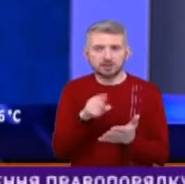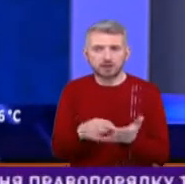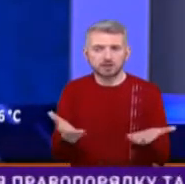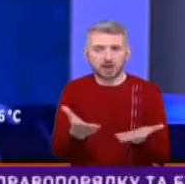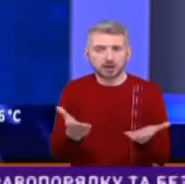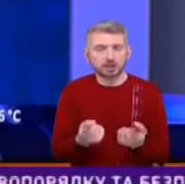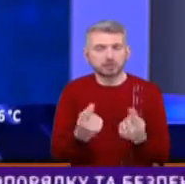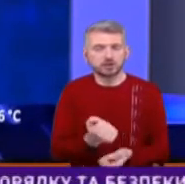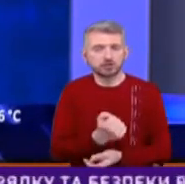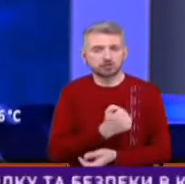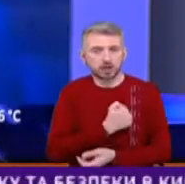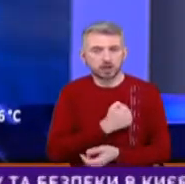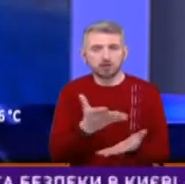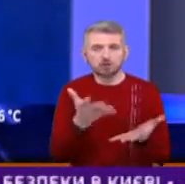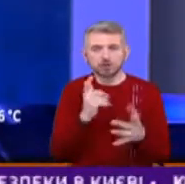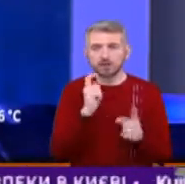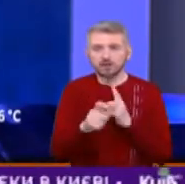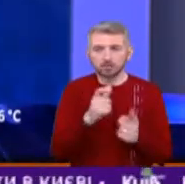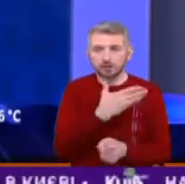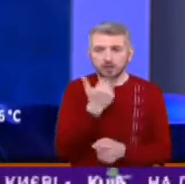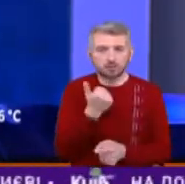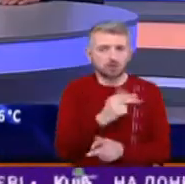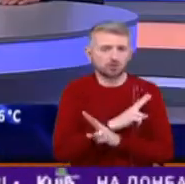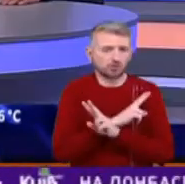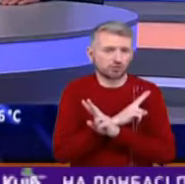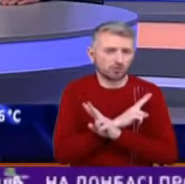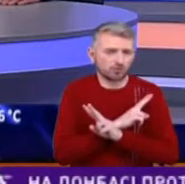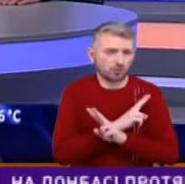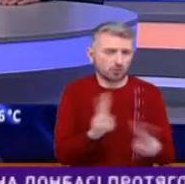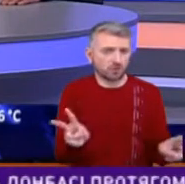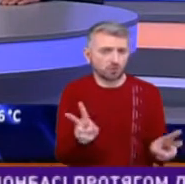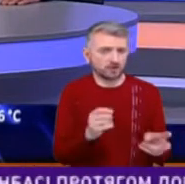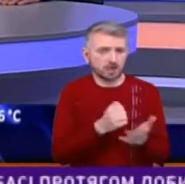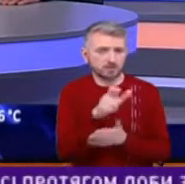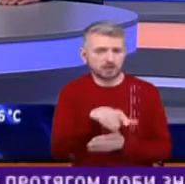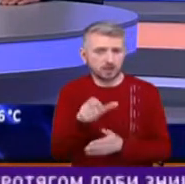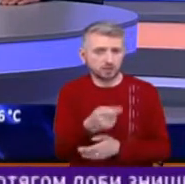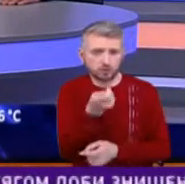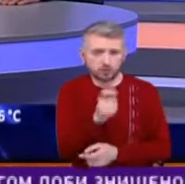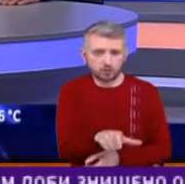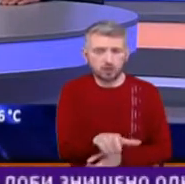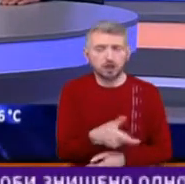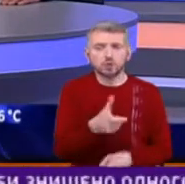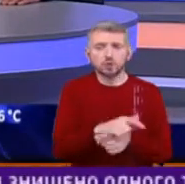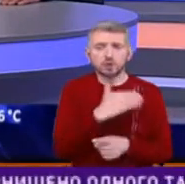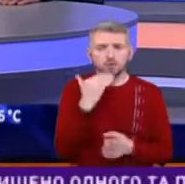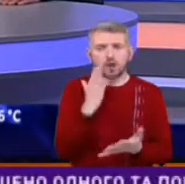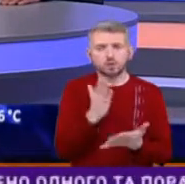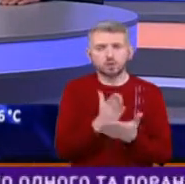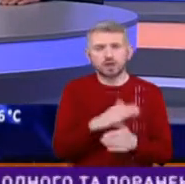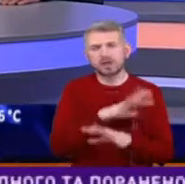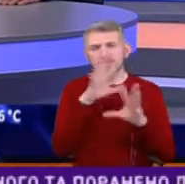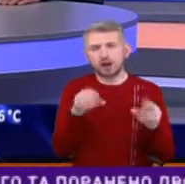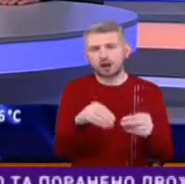на превеликий жаль, чітких відповідей немає майже ні у кого з кандидатів. Тобто дуже багато є якихось